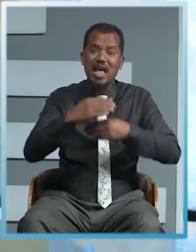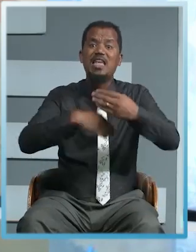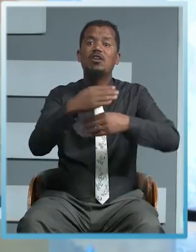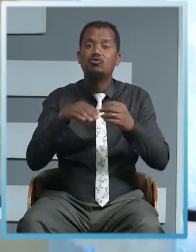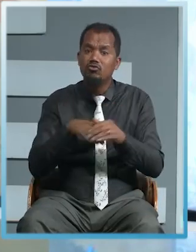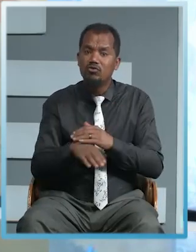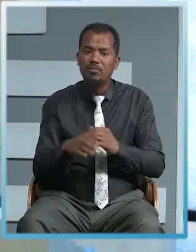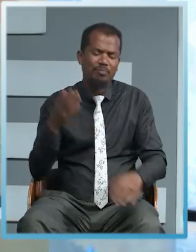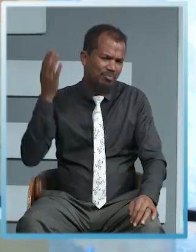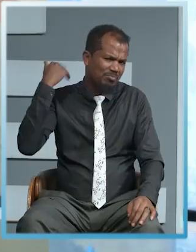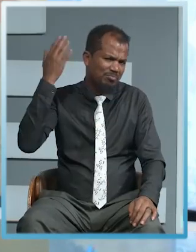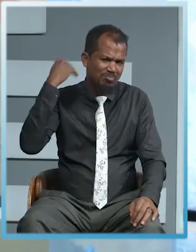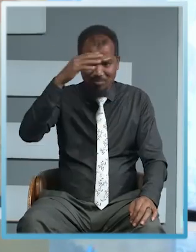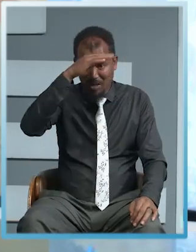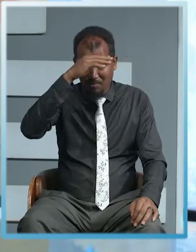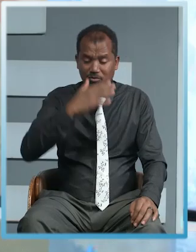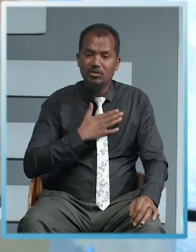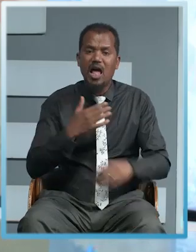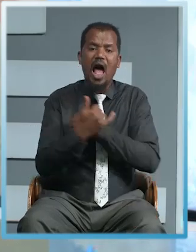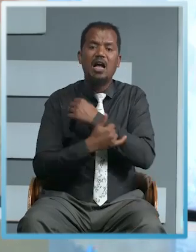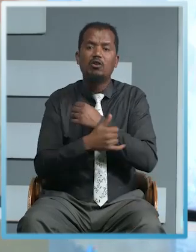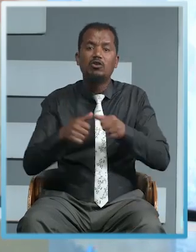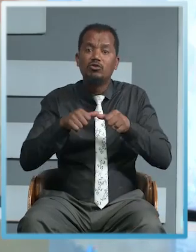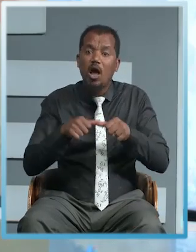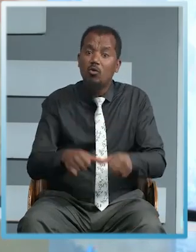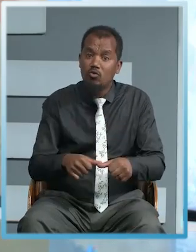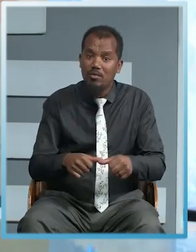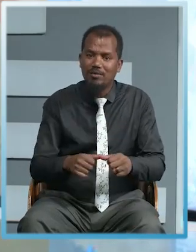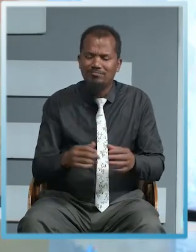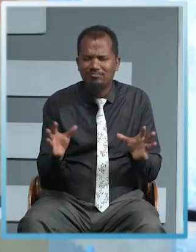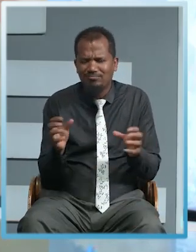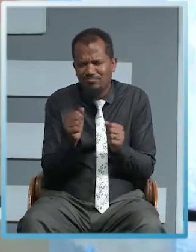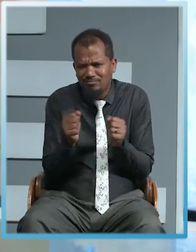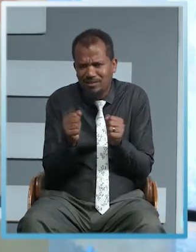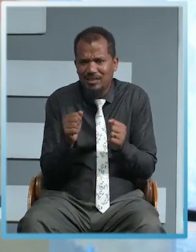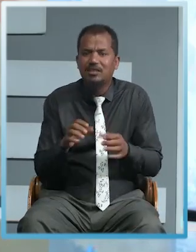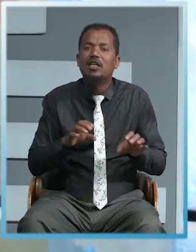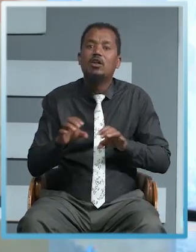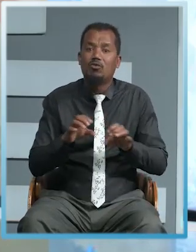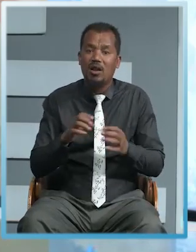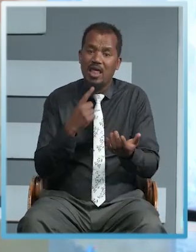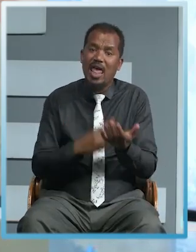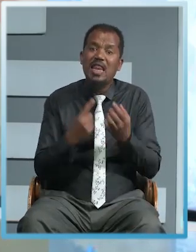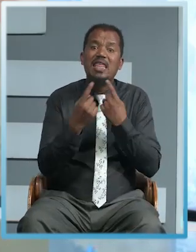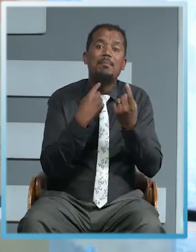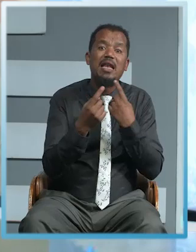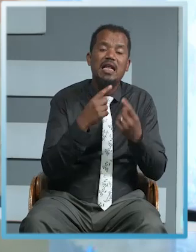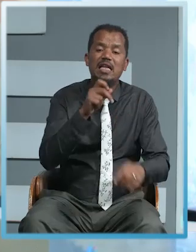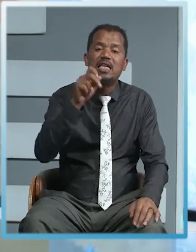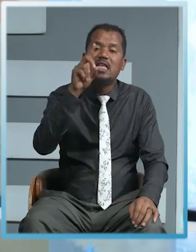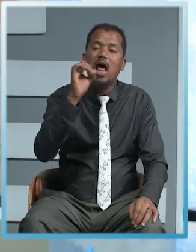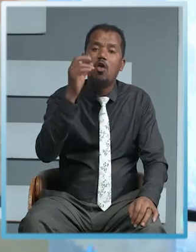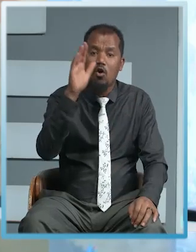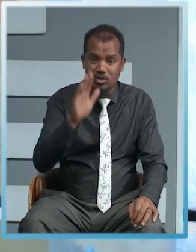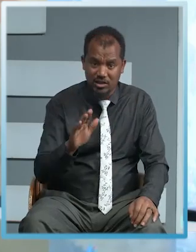ውስጥ የቀደምት አባቶቻችን አገሪቱን ያቆዩበት እንዲደበዝዝ ተደርጎ ስለሆነ ይህንን የመነጋገር